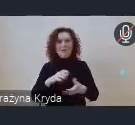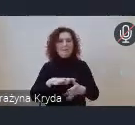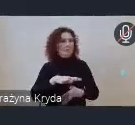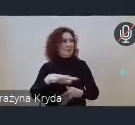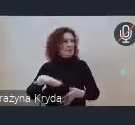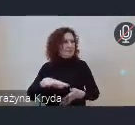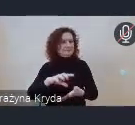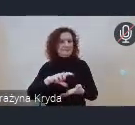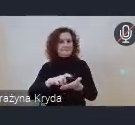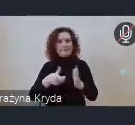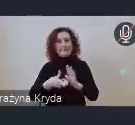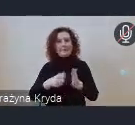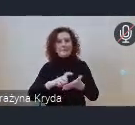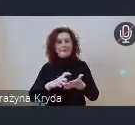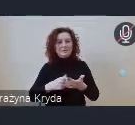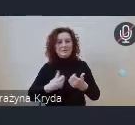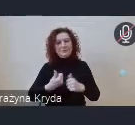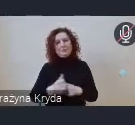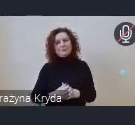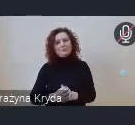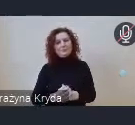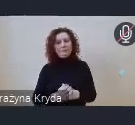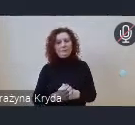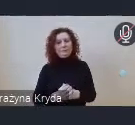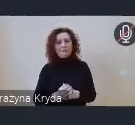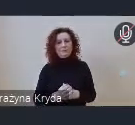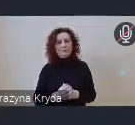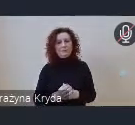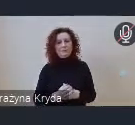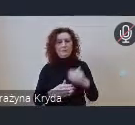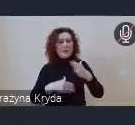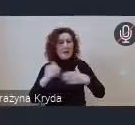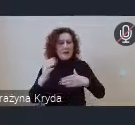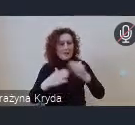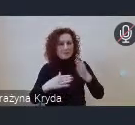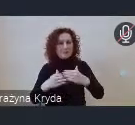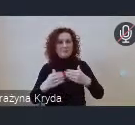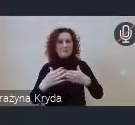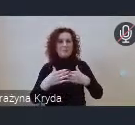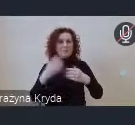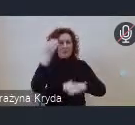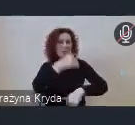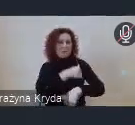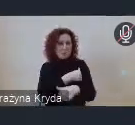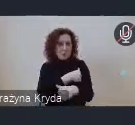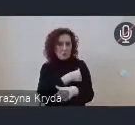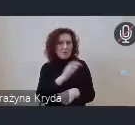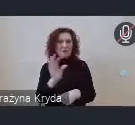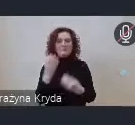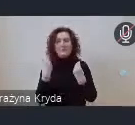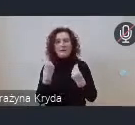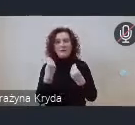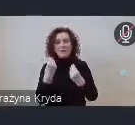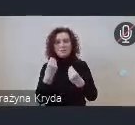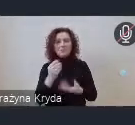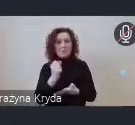gimnastyczna taka hala gimnastyczna radzie zbudowana przy Przyjemnej zespół super sprawa i znowu przekładamy to na